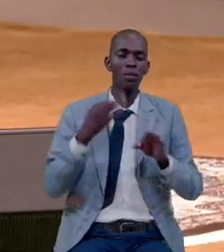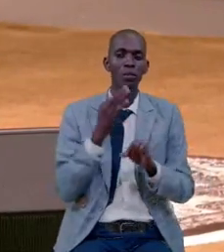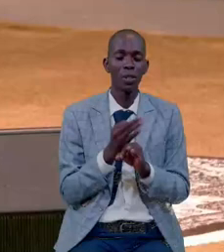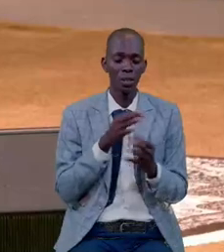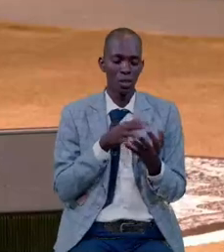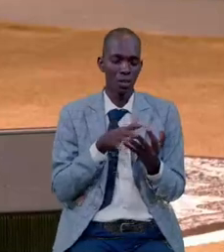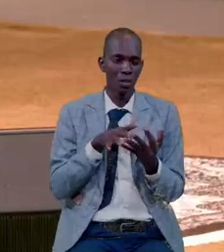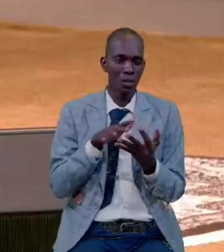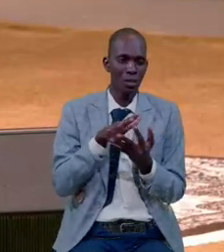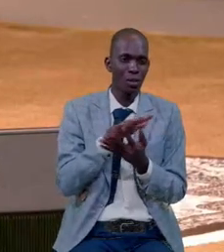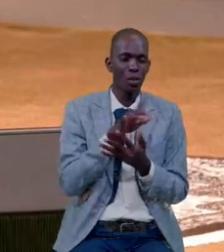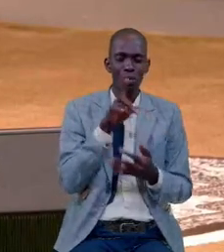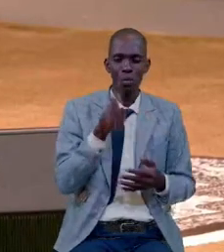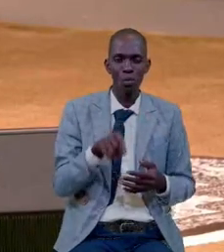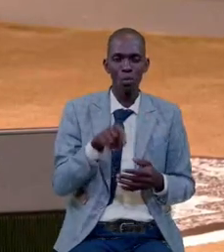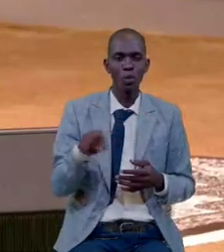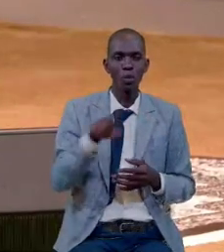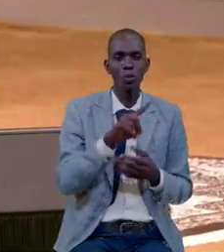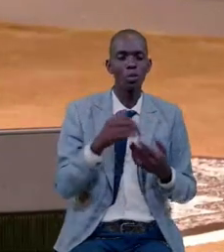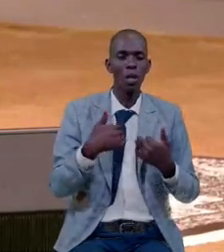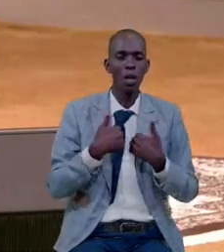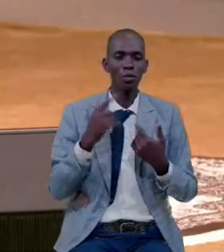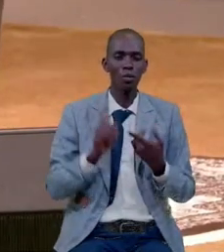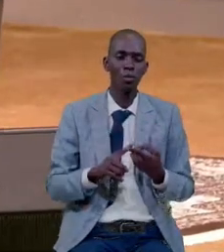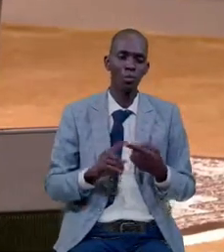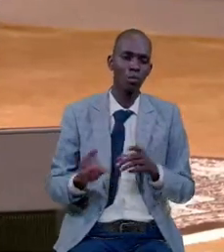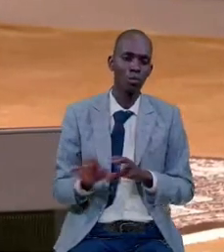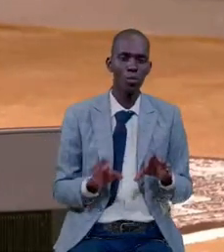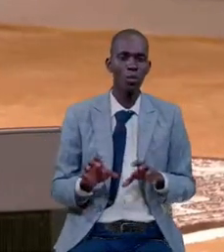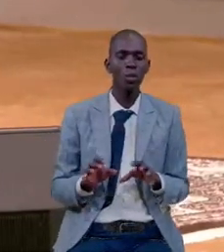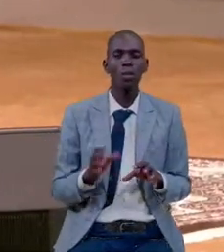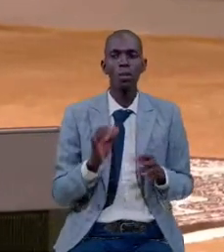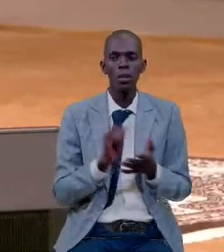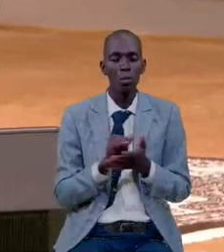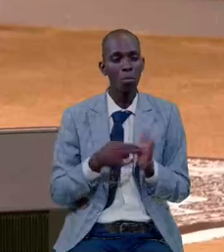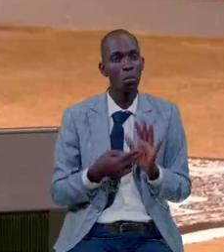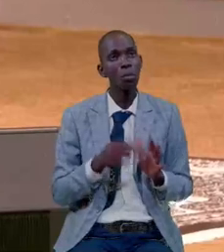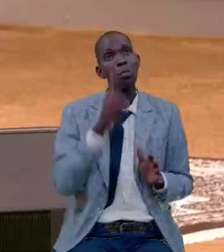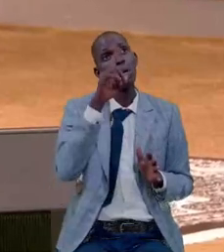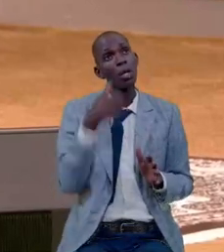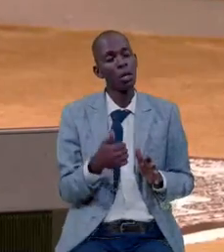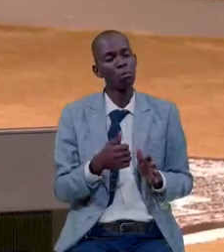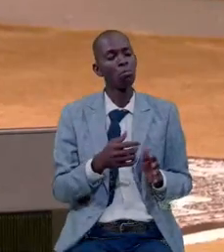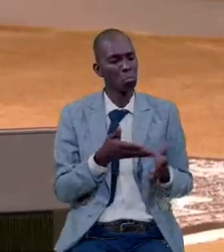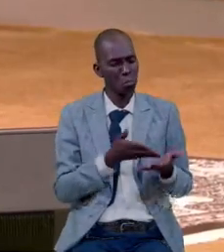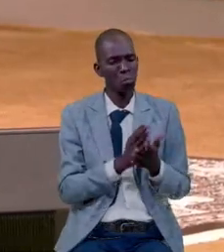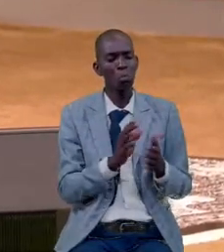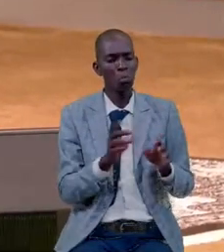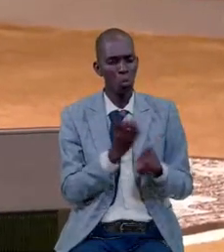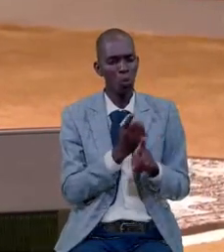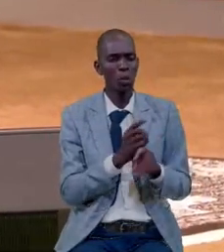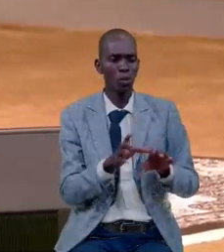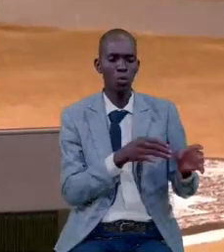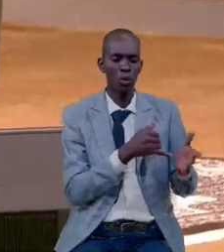fidélité ou la foi. C'est là ce qu'il fallait pratiquer. Et vous devez faire ça.